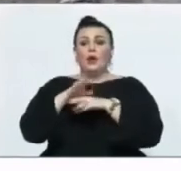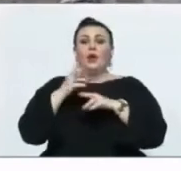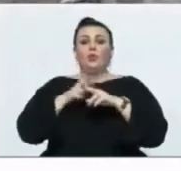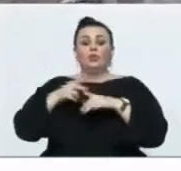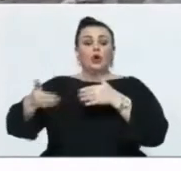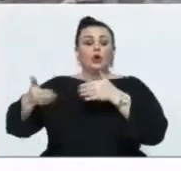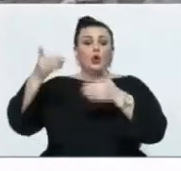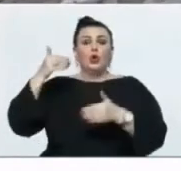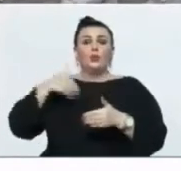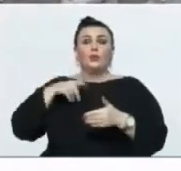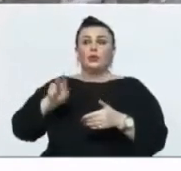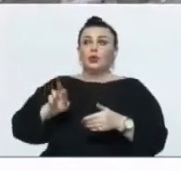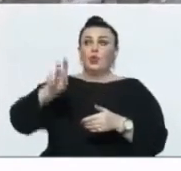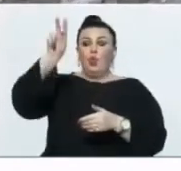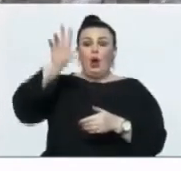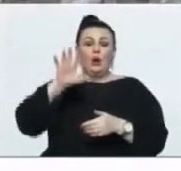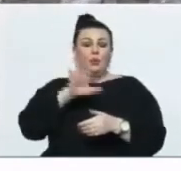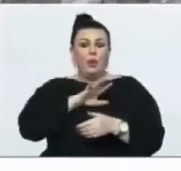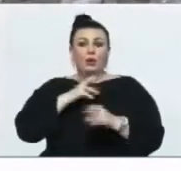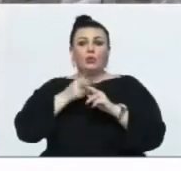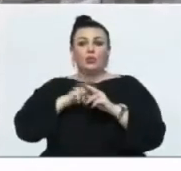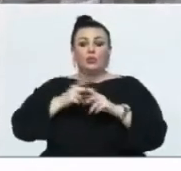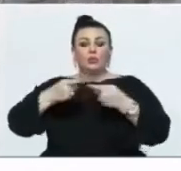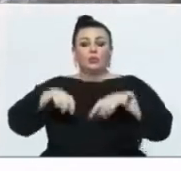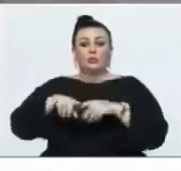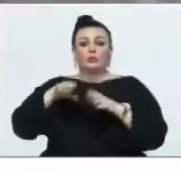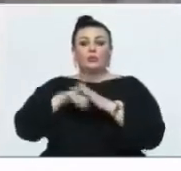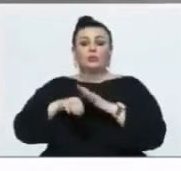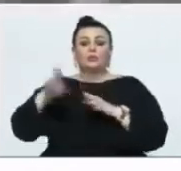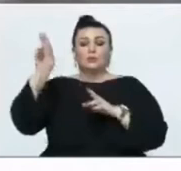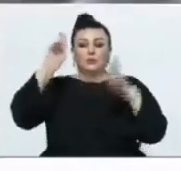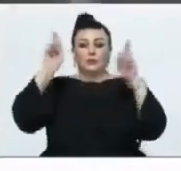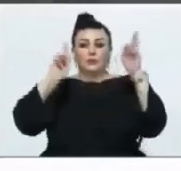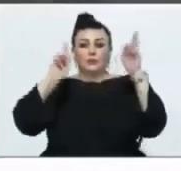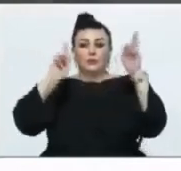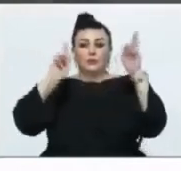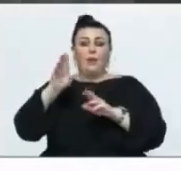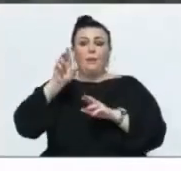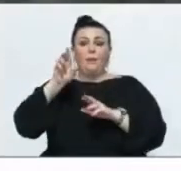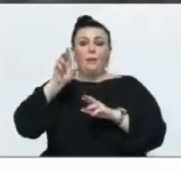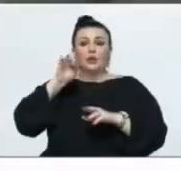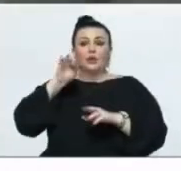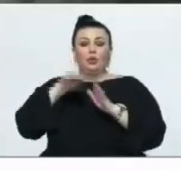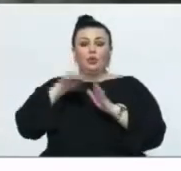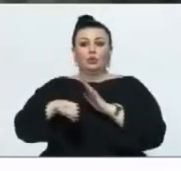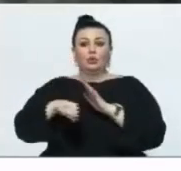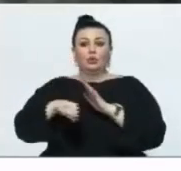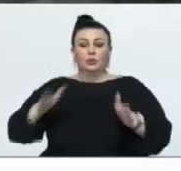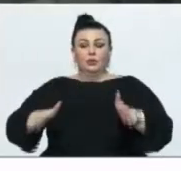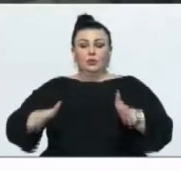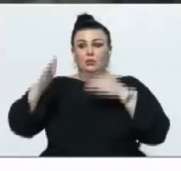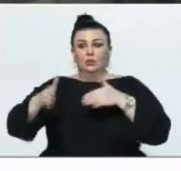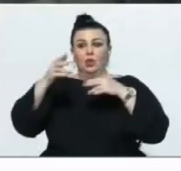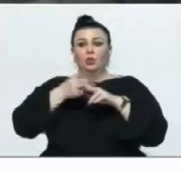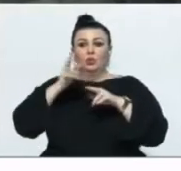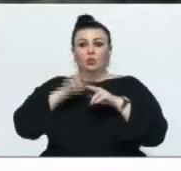öncə biz yuxarıda olduq, yuxarı ərazidə, həmin ərazidə divarlara xüsusi beton layihələr çəkilib ki,